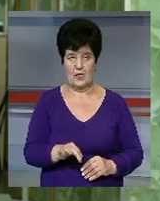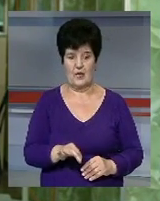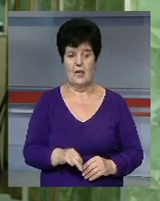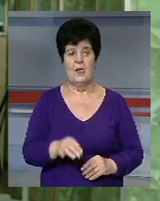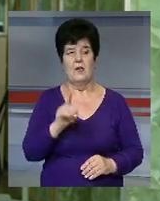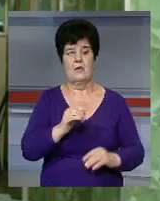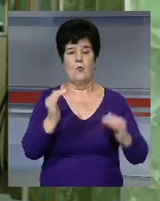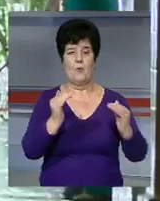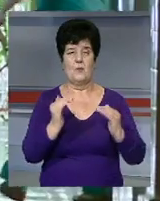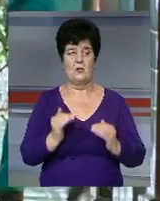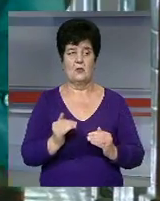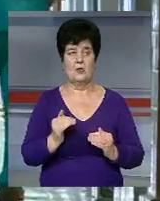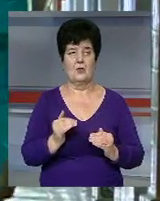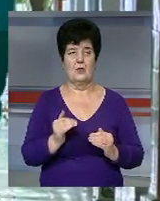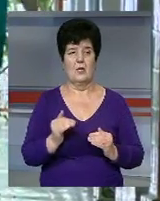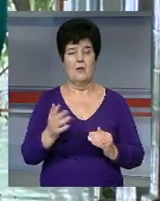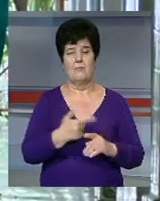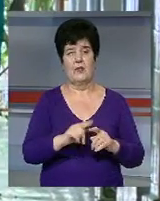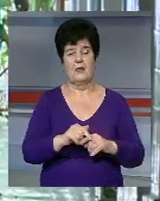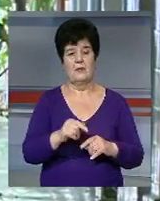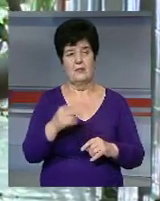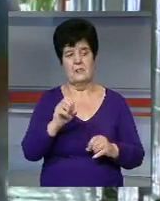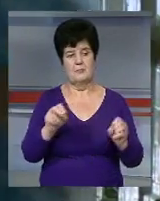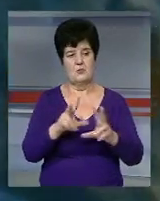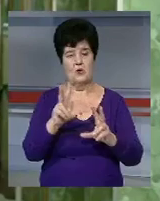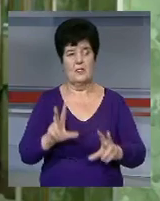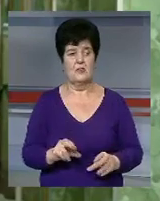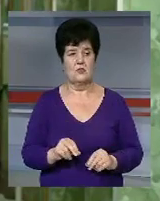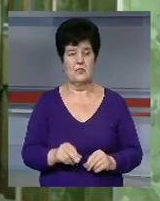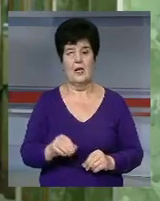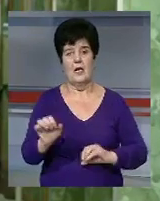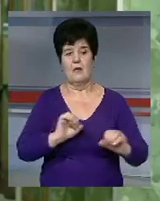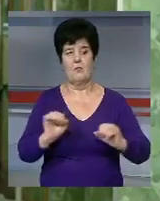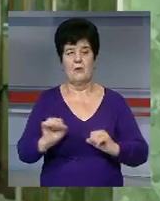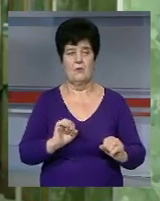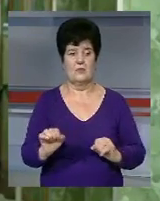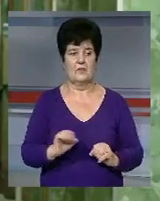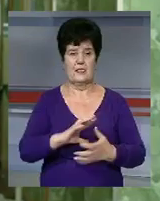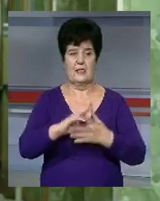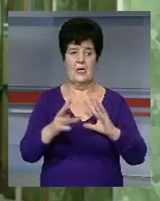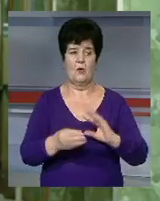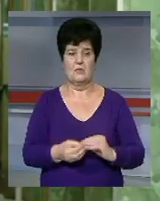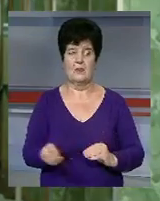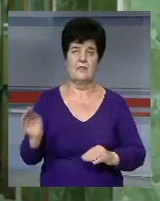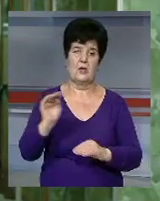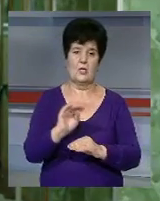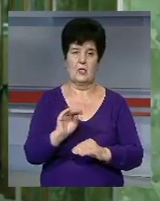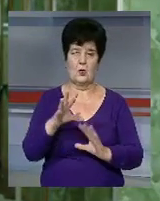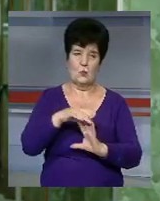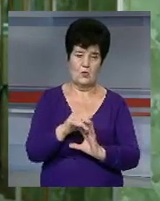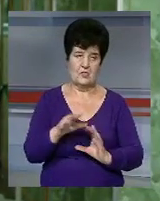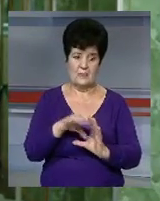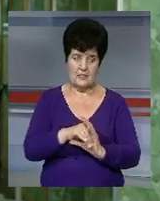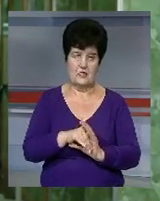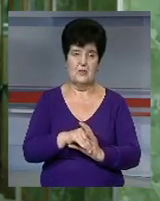micșorarea exodului de specialiști. Aici vor fi indicatorii de calitate și indicatorii de rezultat, inclusiv și